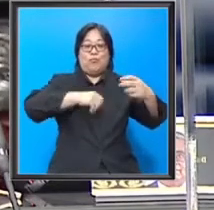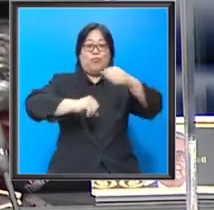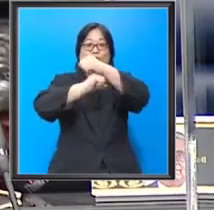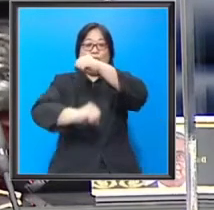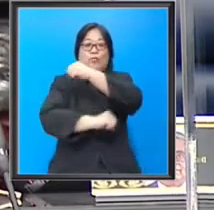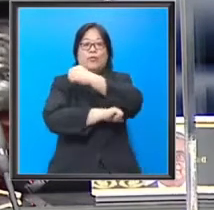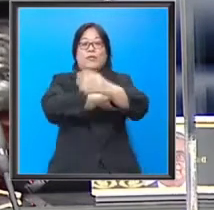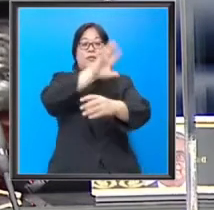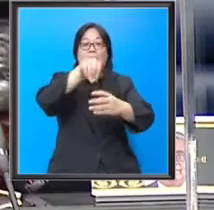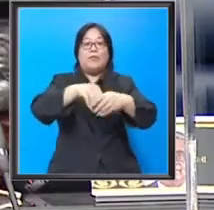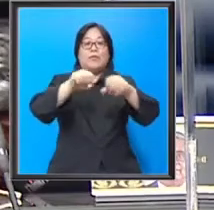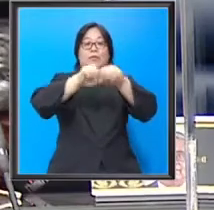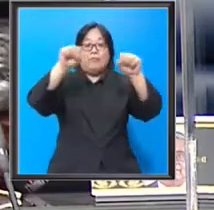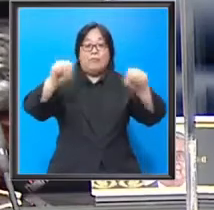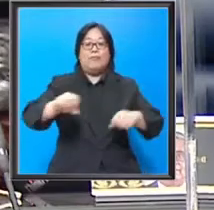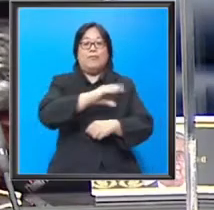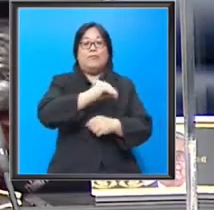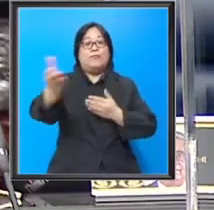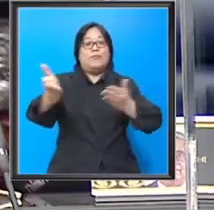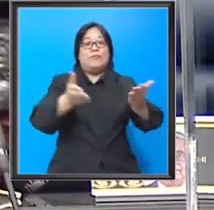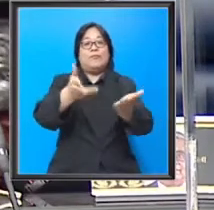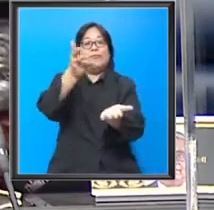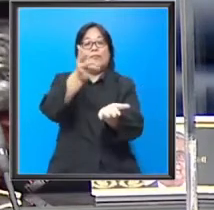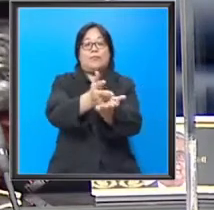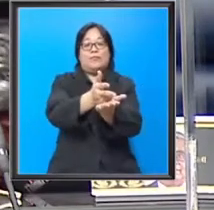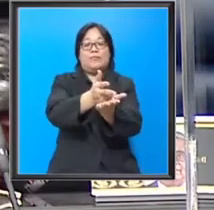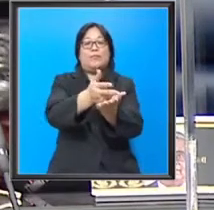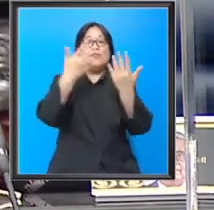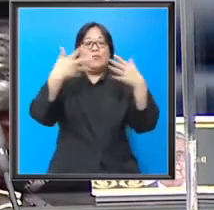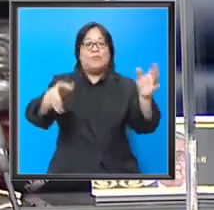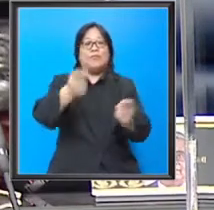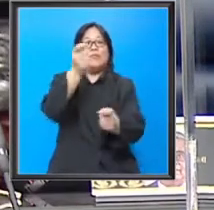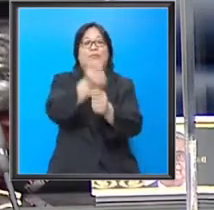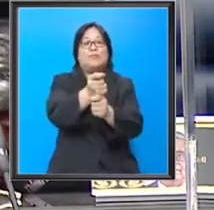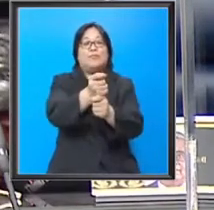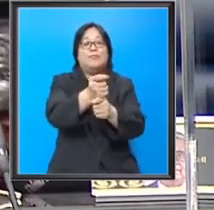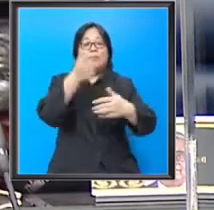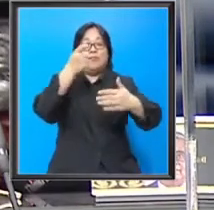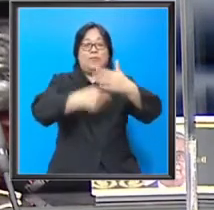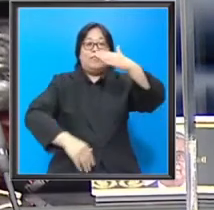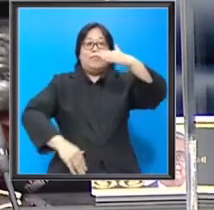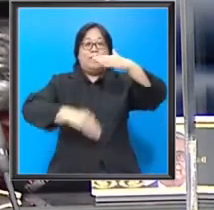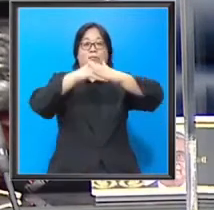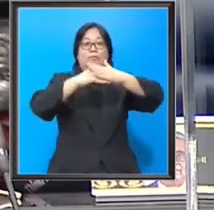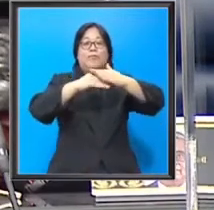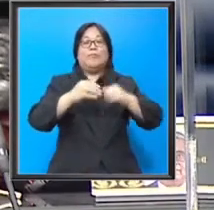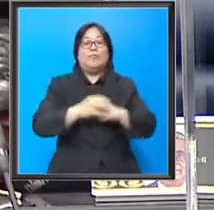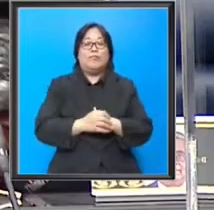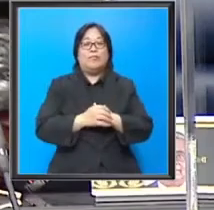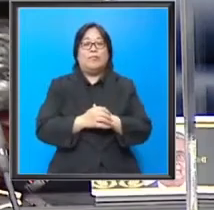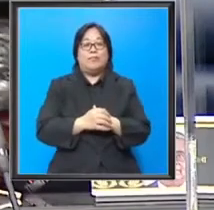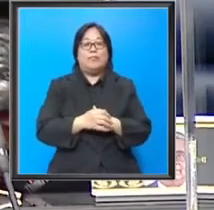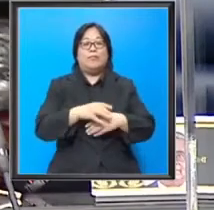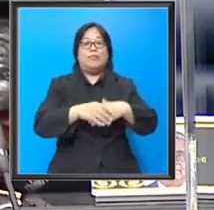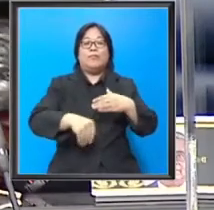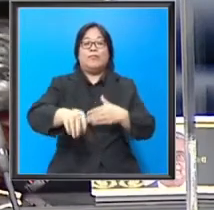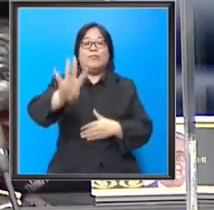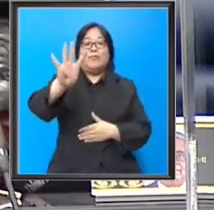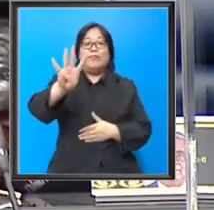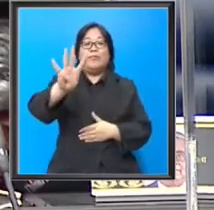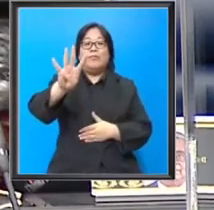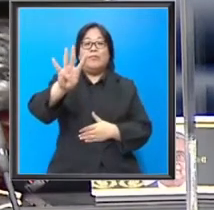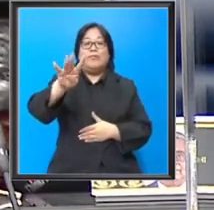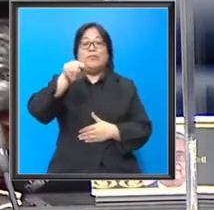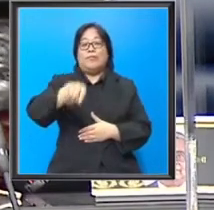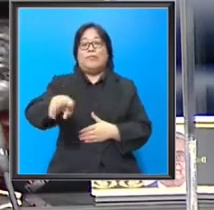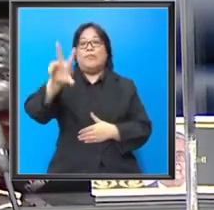infrastruktur termasuk station dan kemudahan parkir telah menetapkan maksimal sebanyak Ringgit Malaysia 4-link